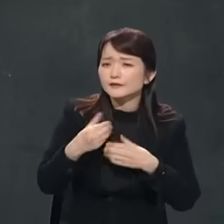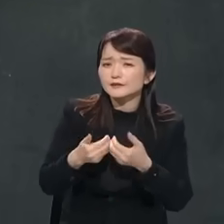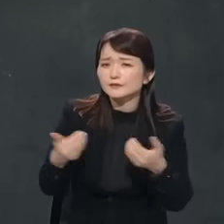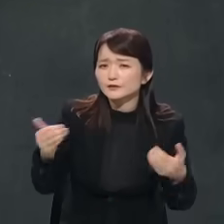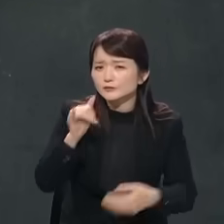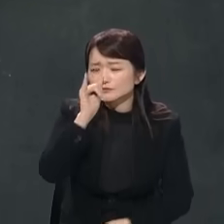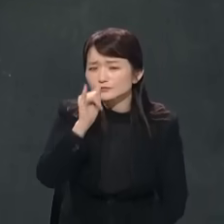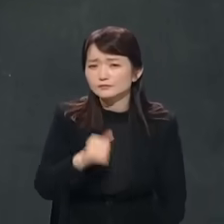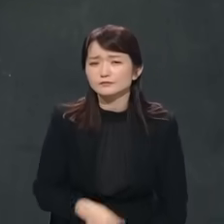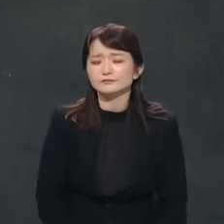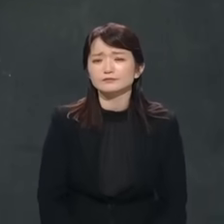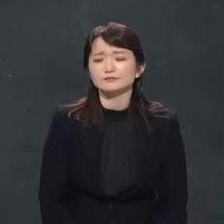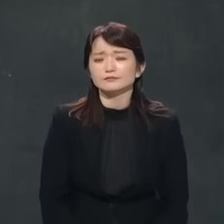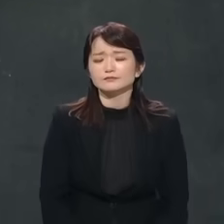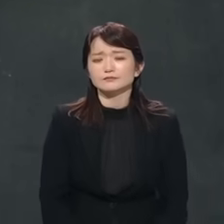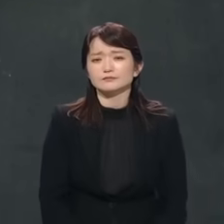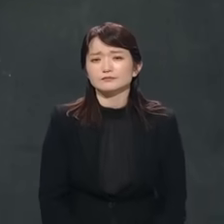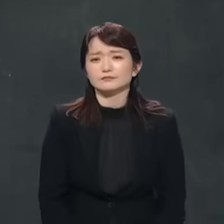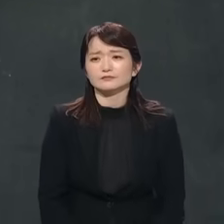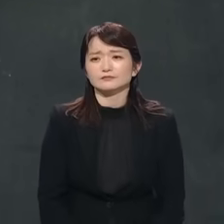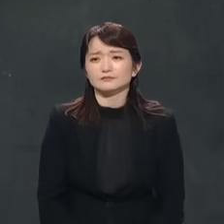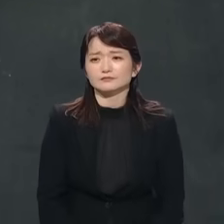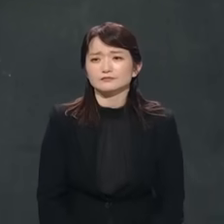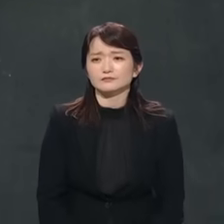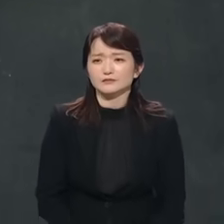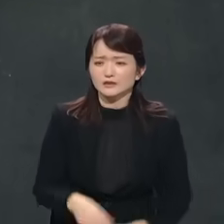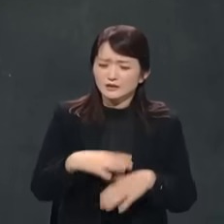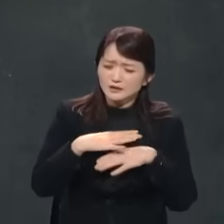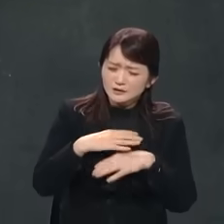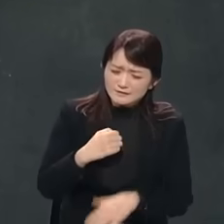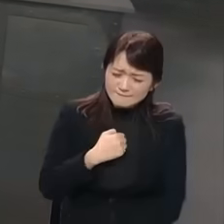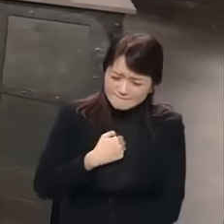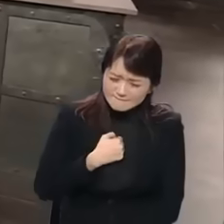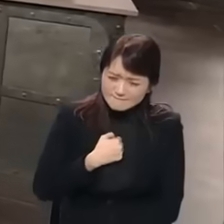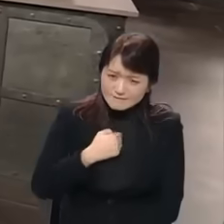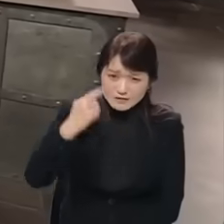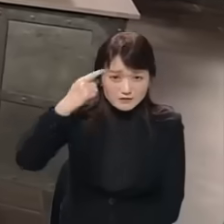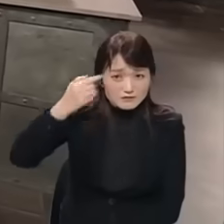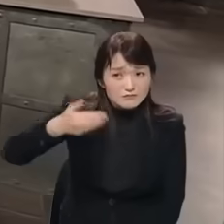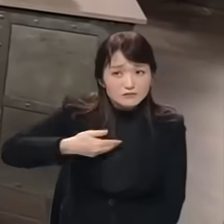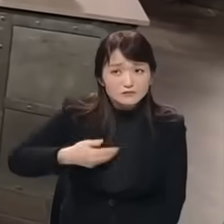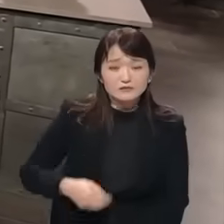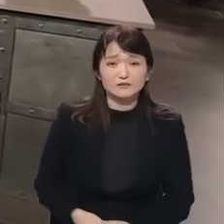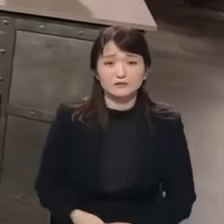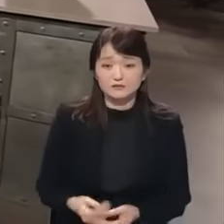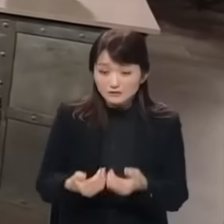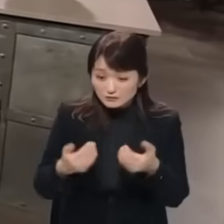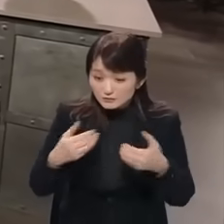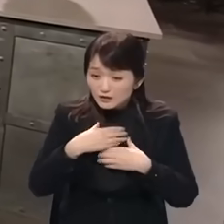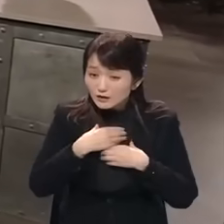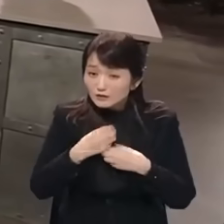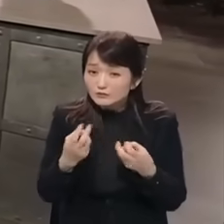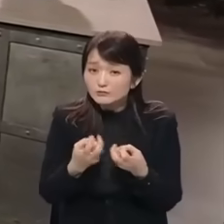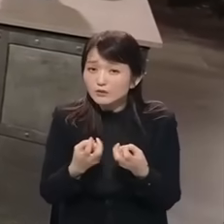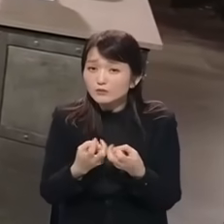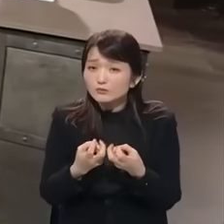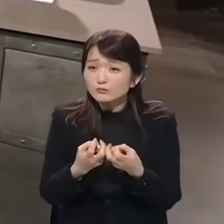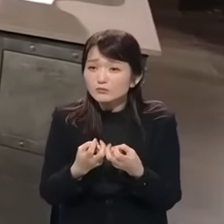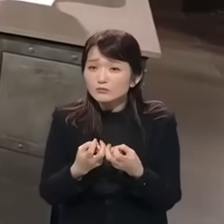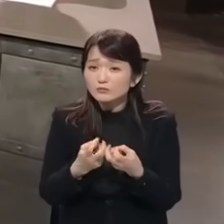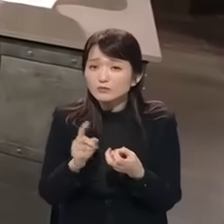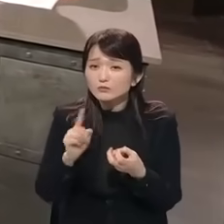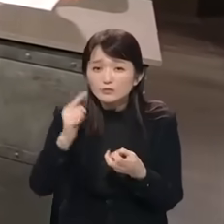있겠느냐 진짜 오죽 무섭고 답답하시면 저런 질문 안전하게 이별할 수 있는 방법을